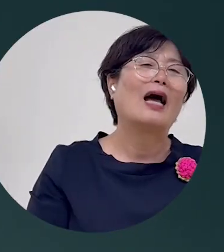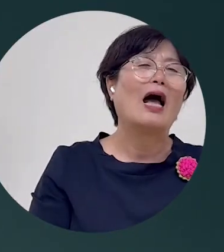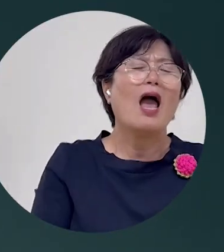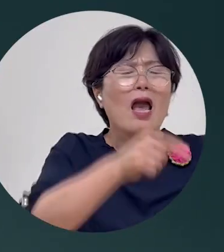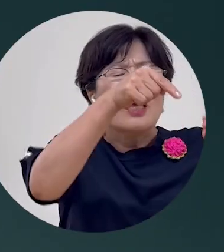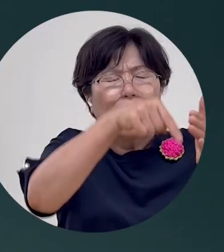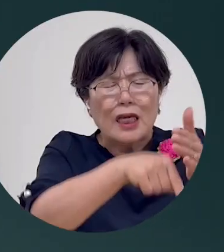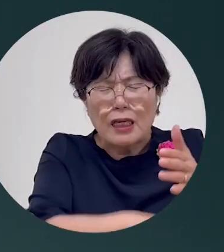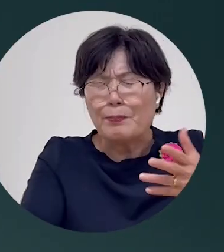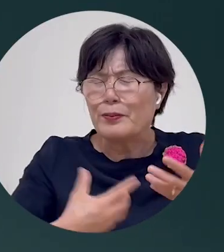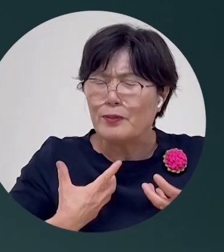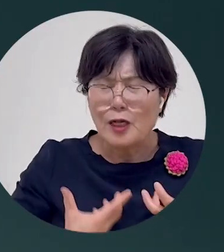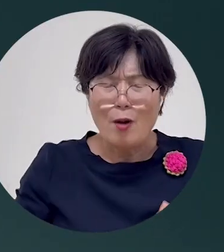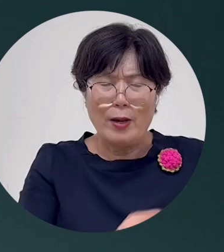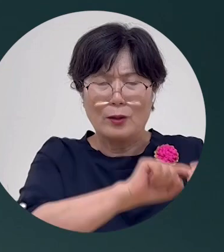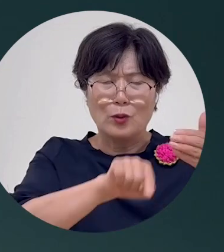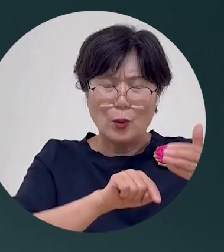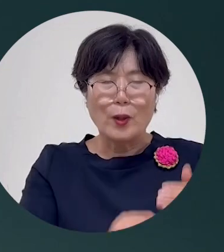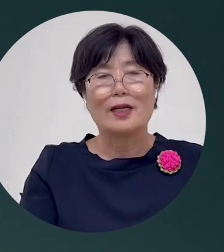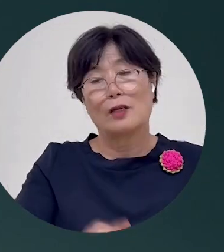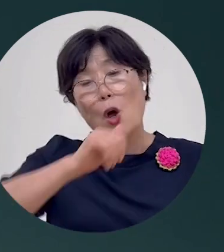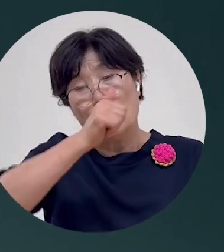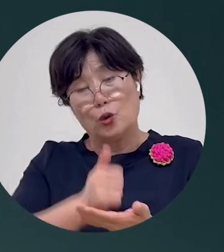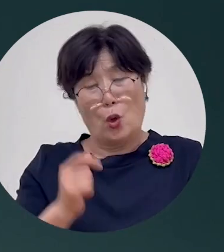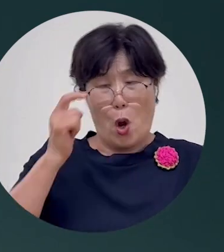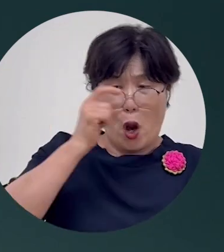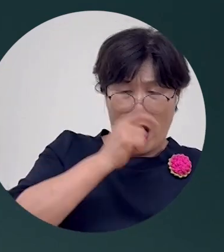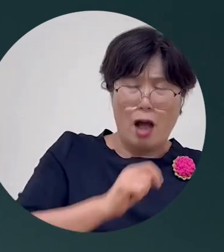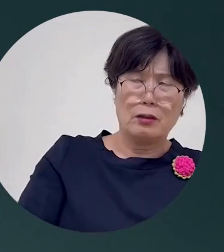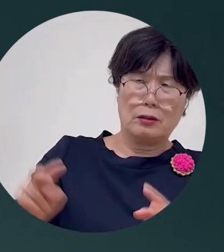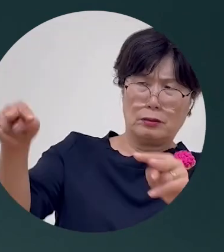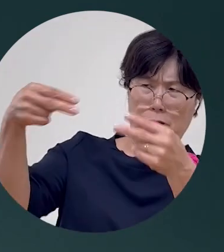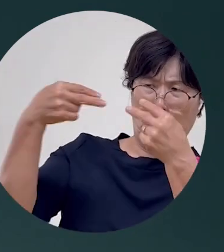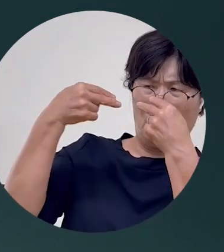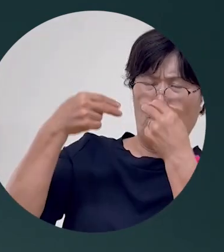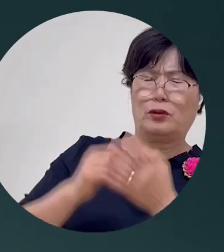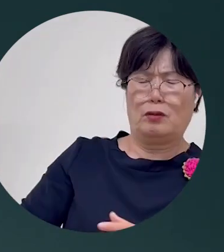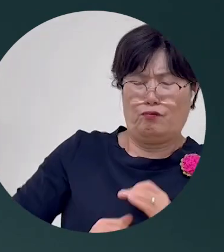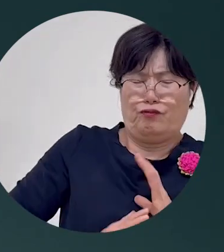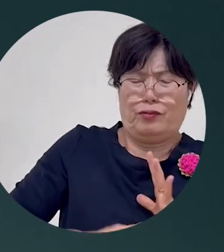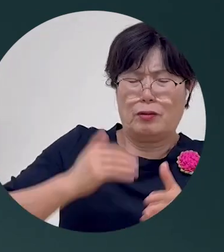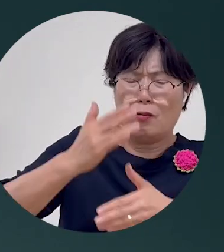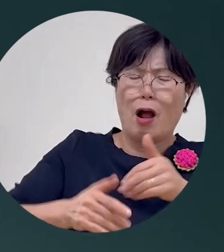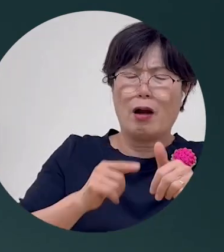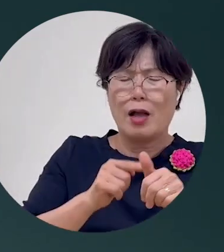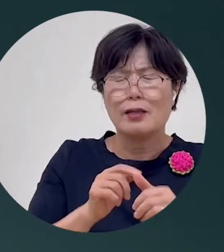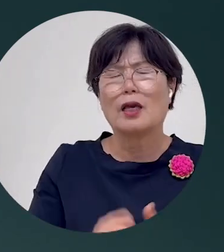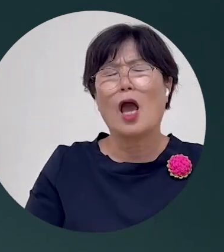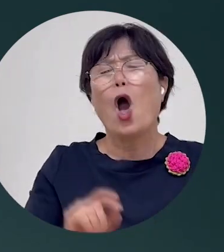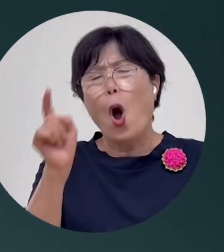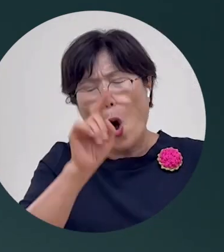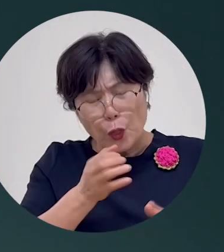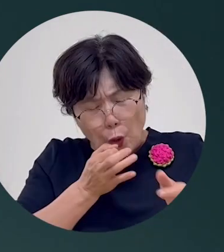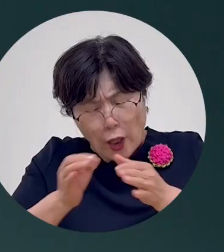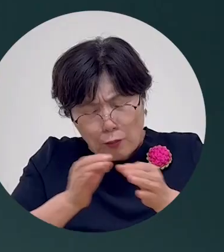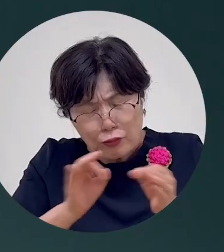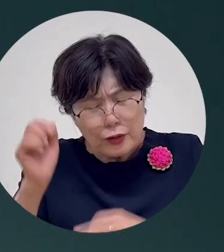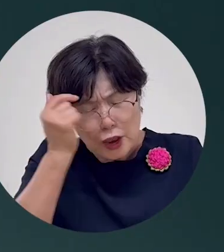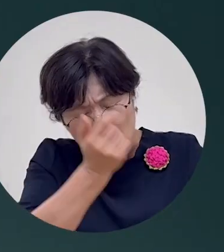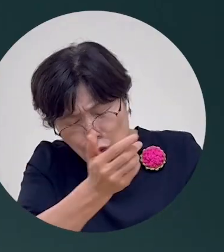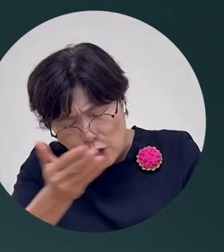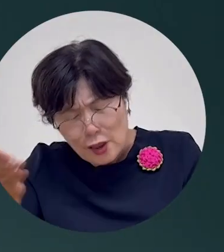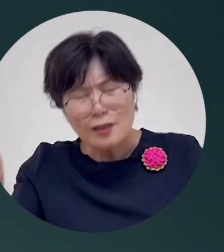깊은 절망 속에서 죄악을 지켜보시는 무서운 하나님께 어떻게 부르짖을 수 있었을까요?